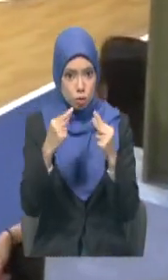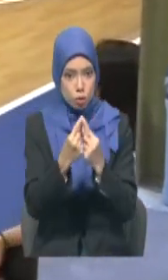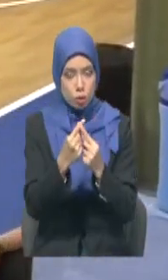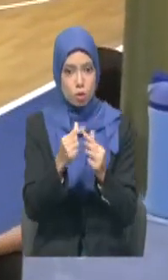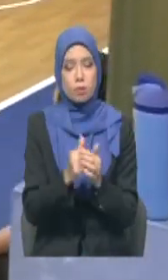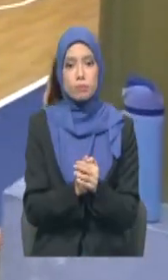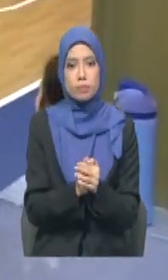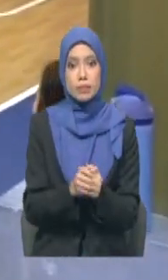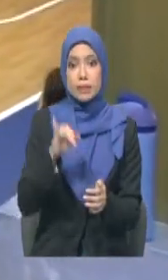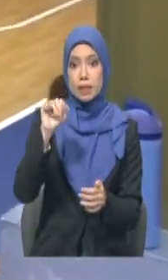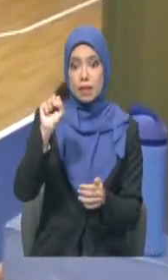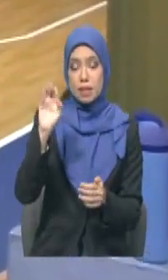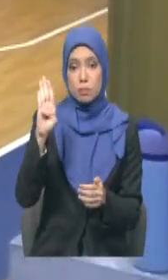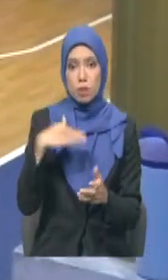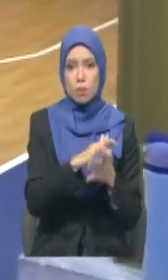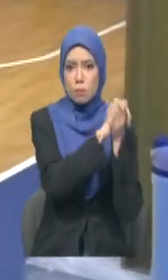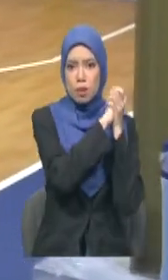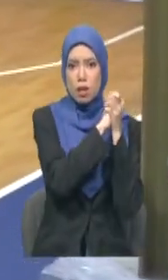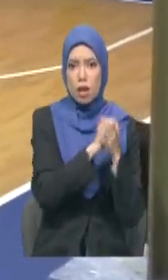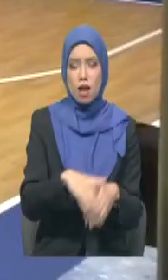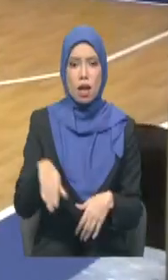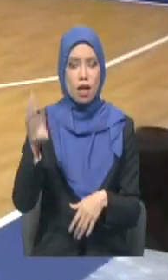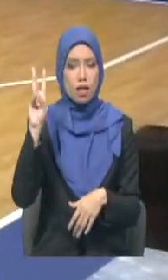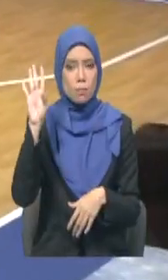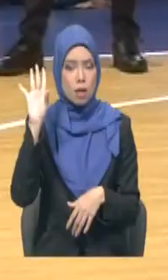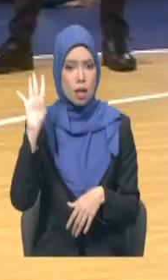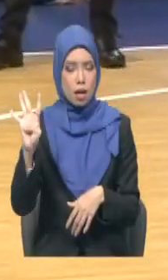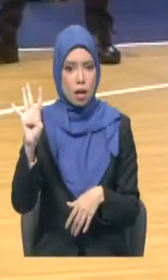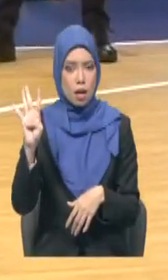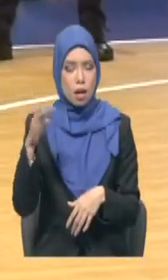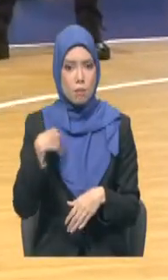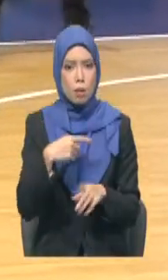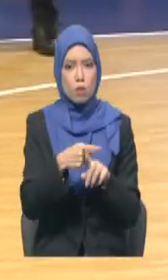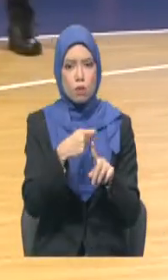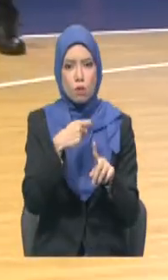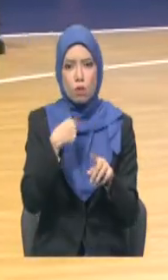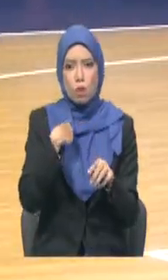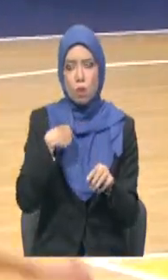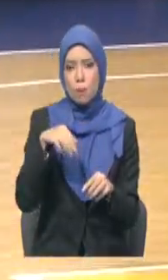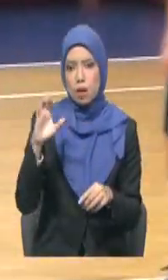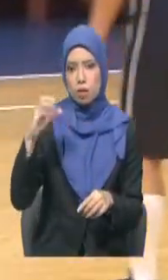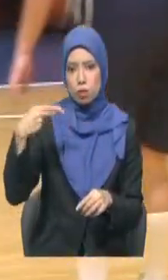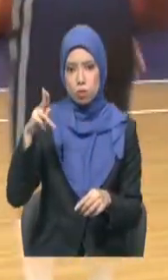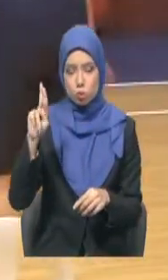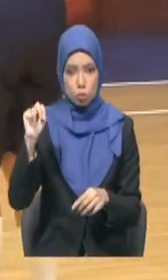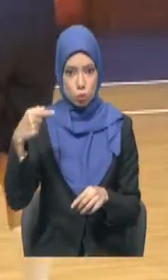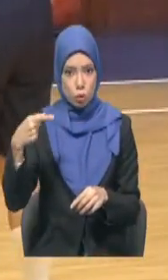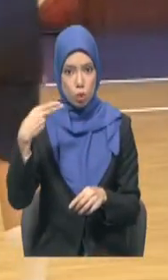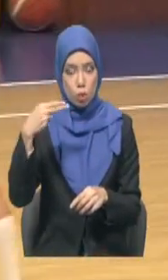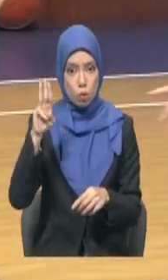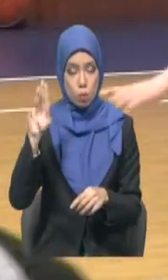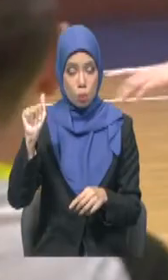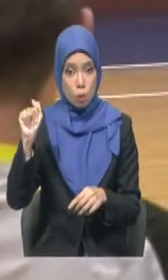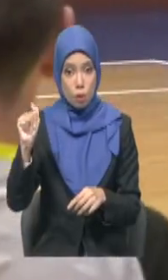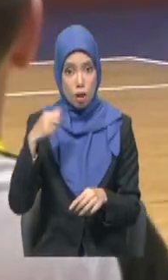ISB menang 4816 ke atas gol chonghua Bandar Seri Begawan dalam perlawanan lain go stipri